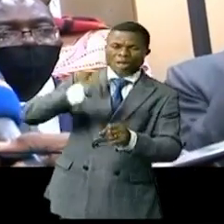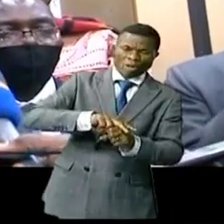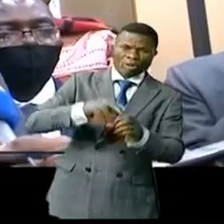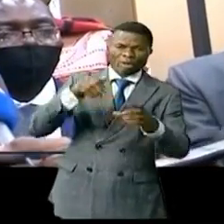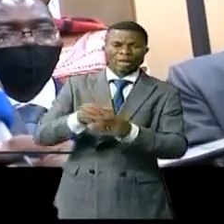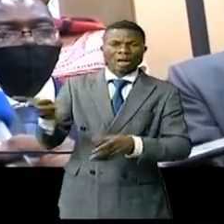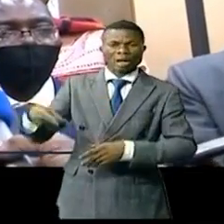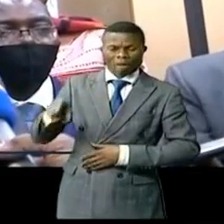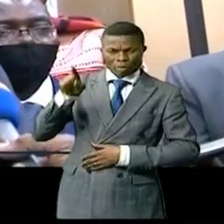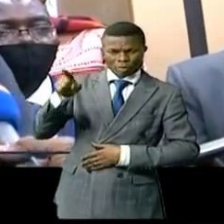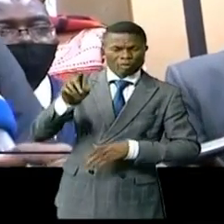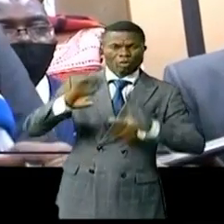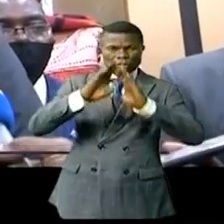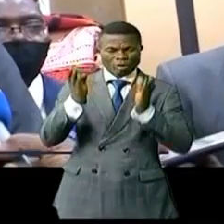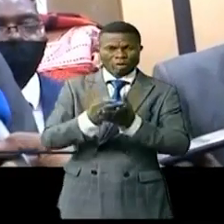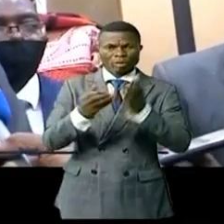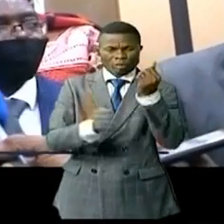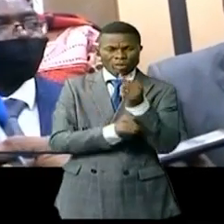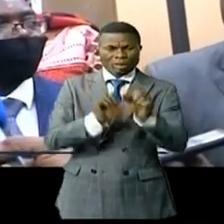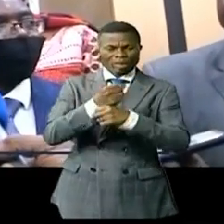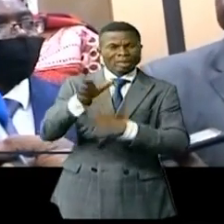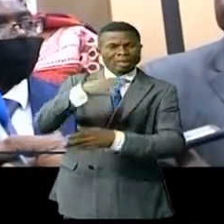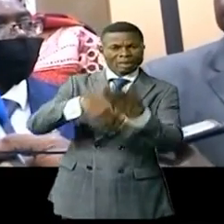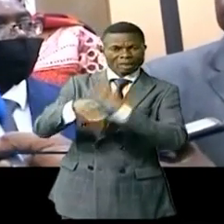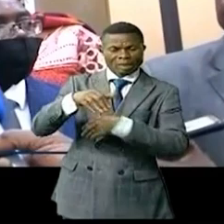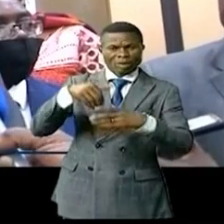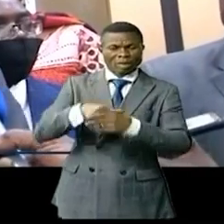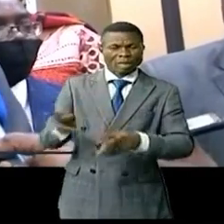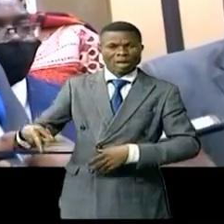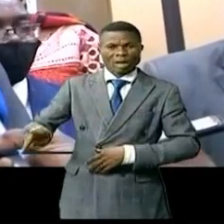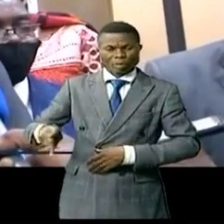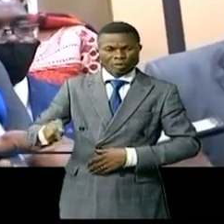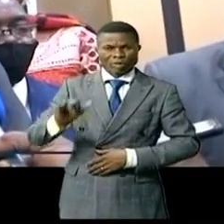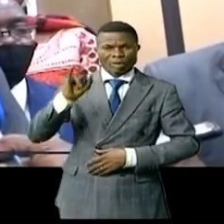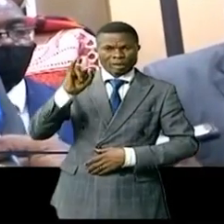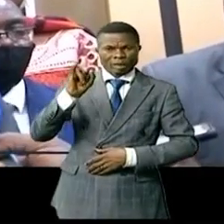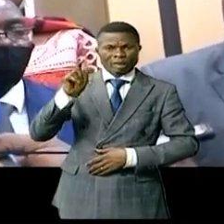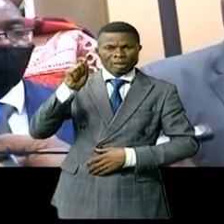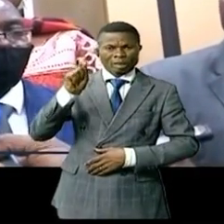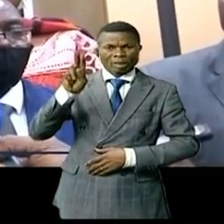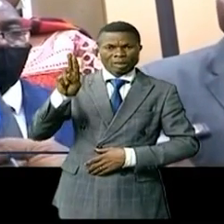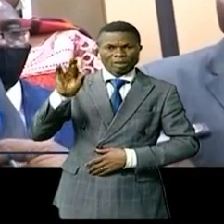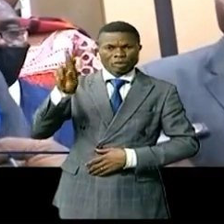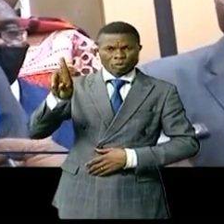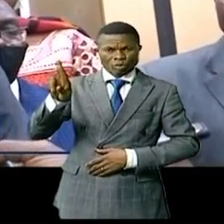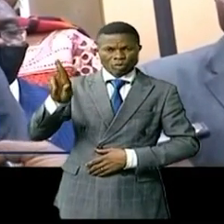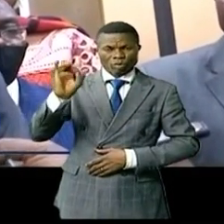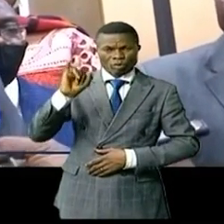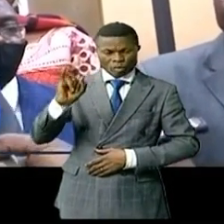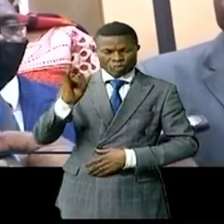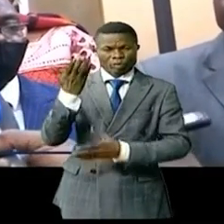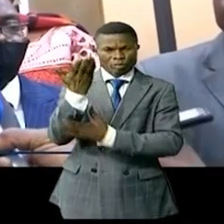l'Ituri. À tous ceux-là qui sèment la désolation en Ituri, nous leur disons,